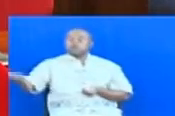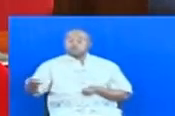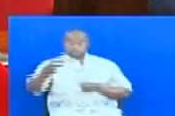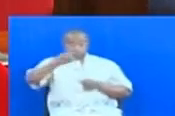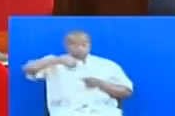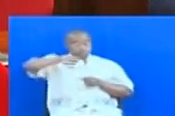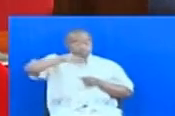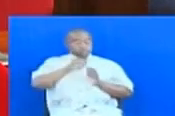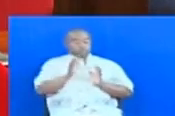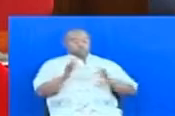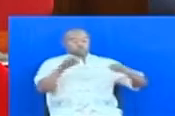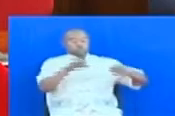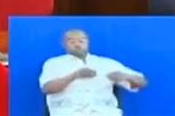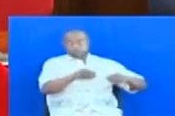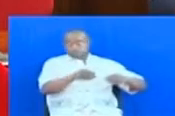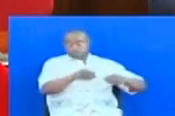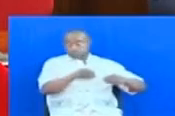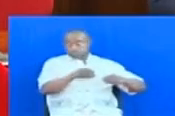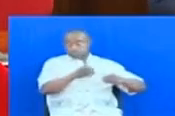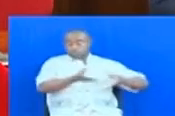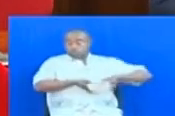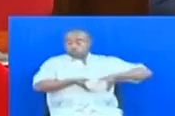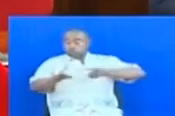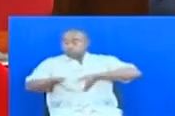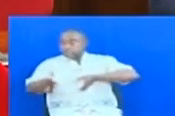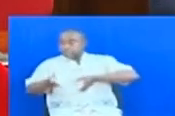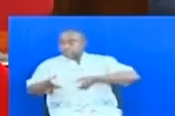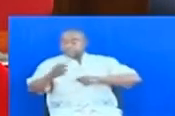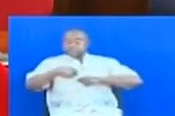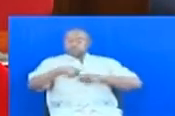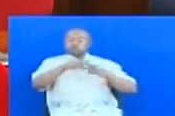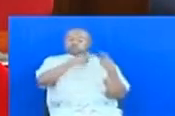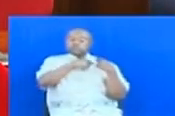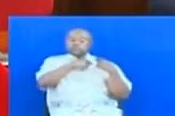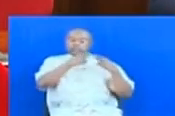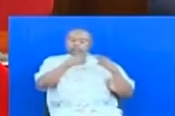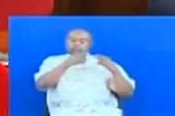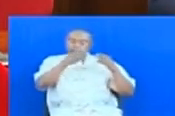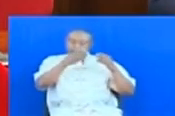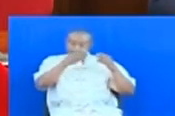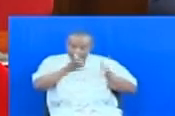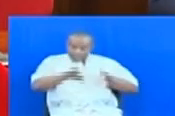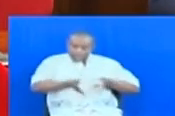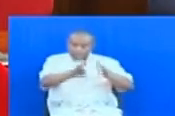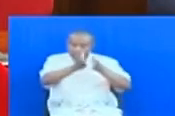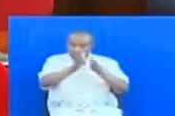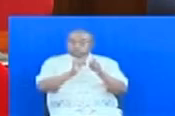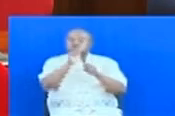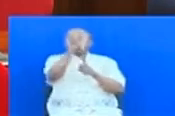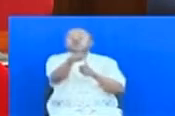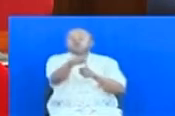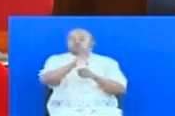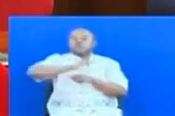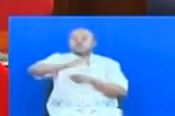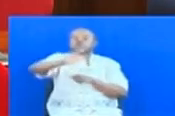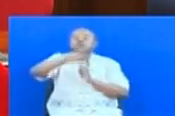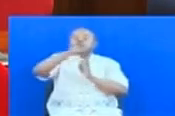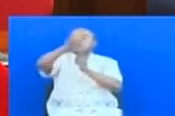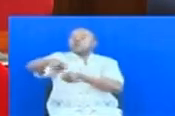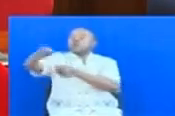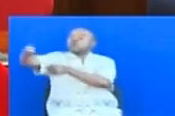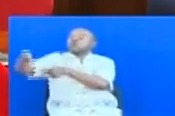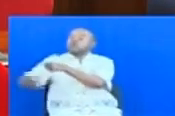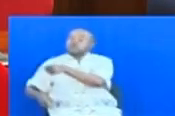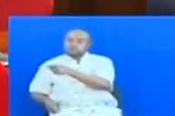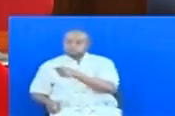umwagiliaji, barabara ambayo tunawajibika ni zile ambazo za kwenye mashamba, ndani ya mashamba kule kwa wakulima. Hizo kwa